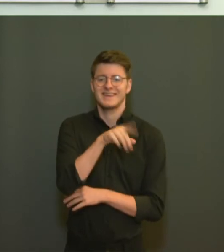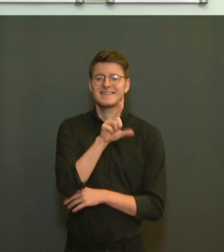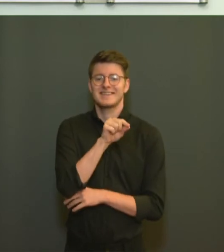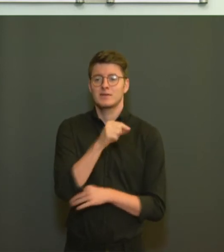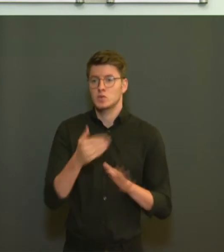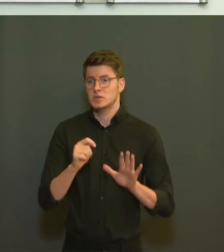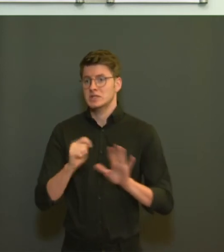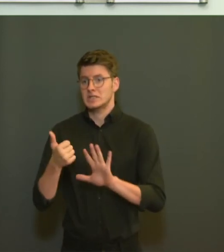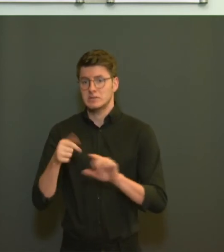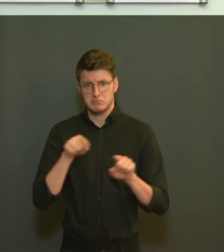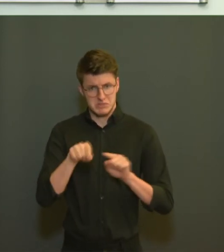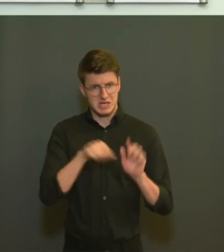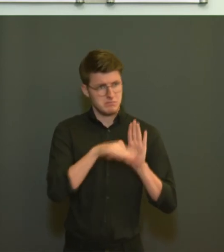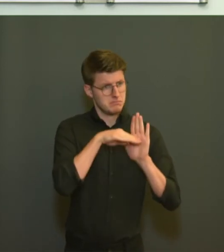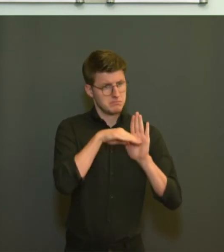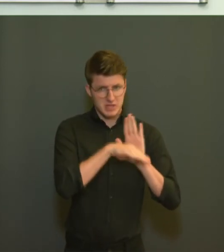16%.